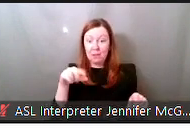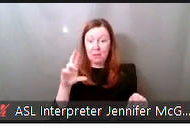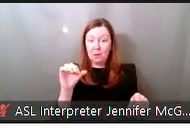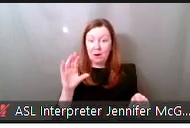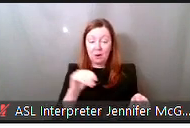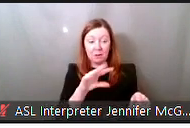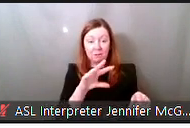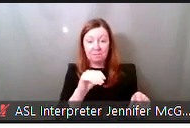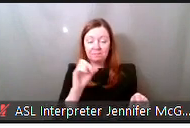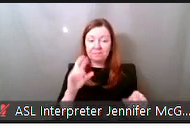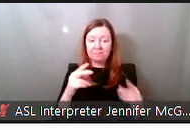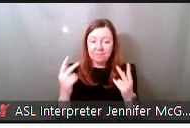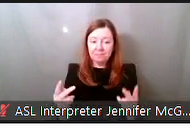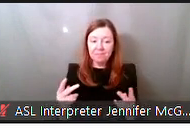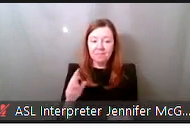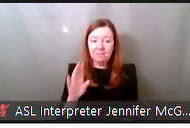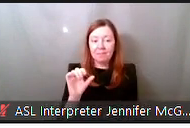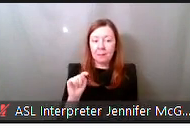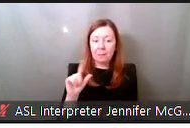家可以扫描二维码，